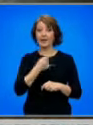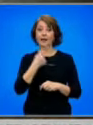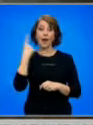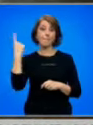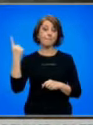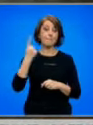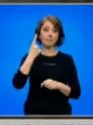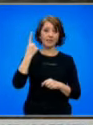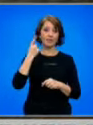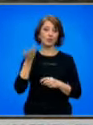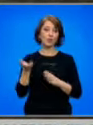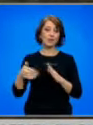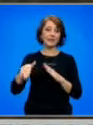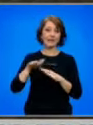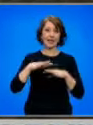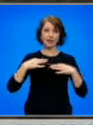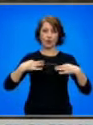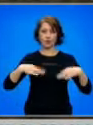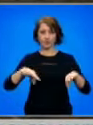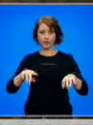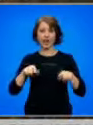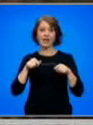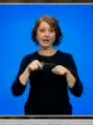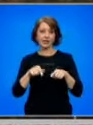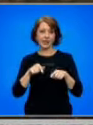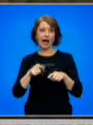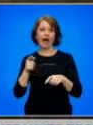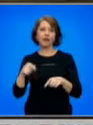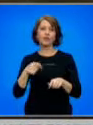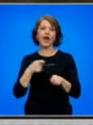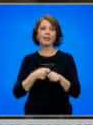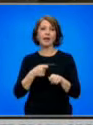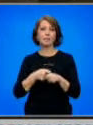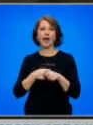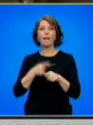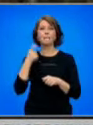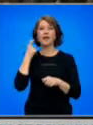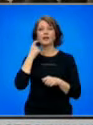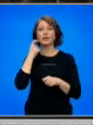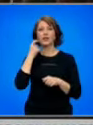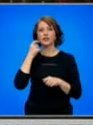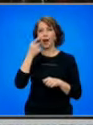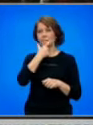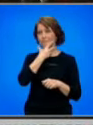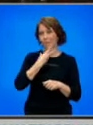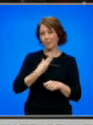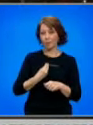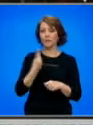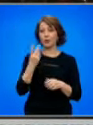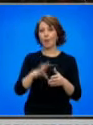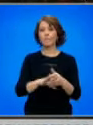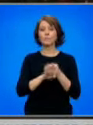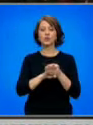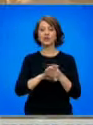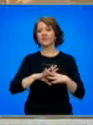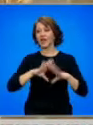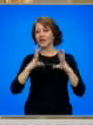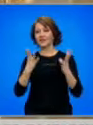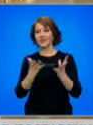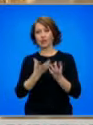освобождаването на София. Тази година службата беше водена от белоградчишкия епископ Поликарп, който поздрави всички софиянци от името на